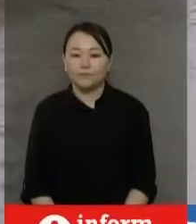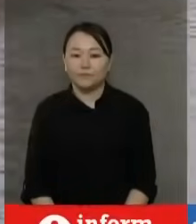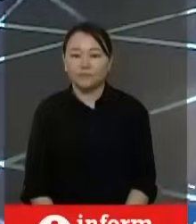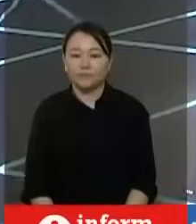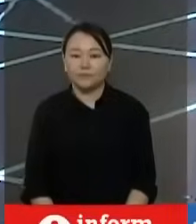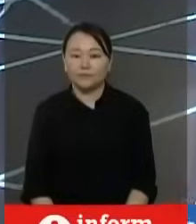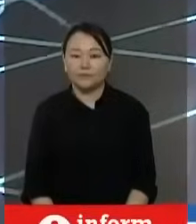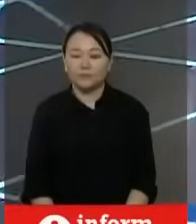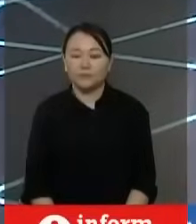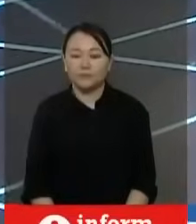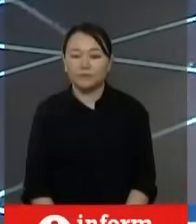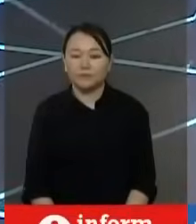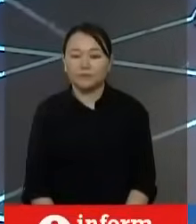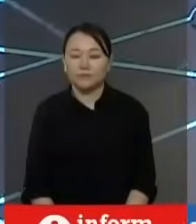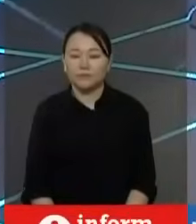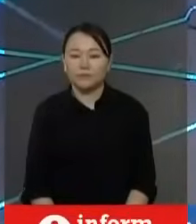область.